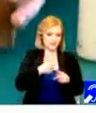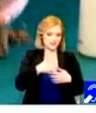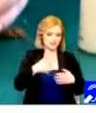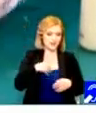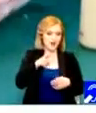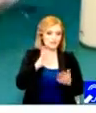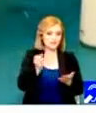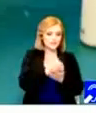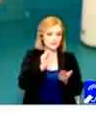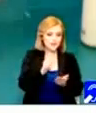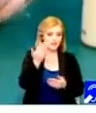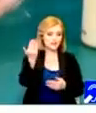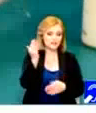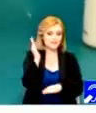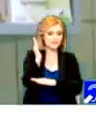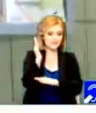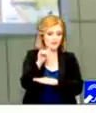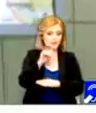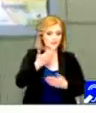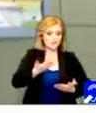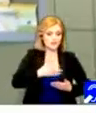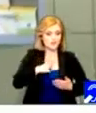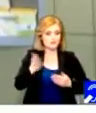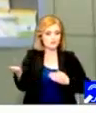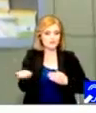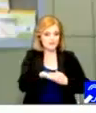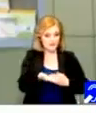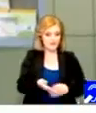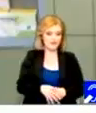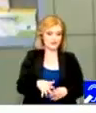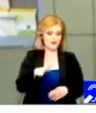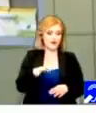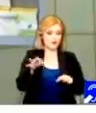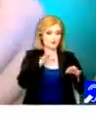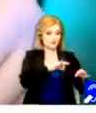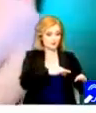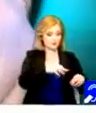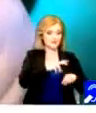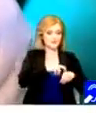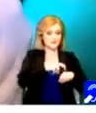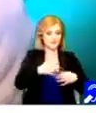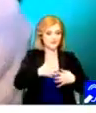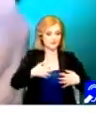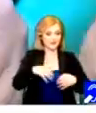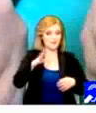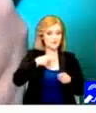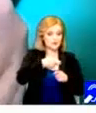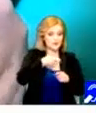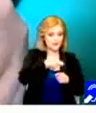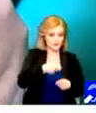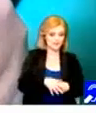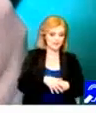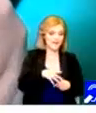găsite în pădure după ce copacul în care se adăposteau a fost tăiat. Au fost duse la veterinar și hrănite cu lapte din belșug. Cele 6